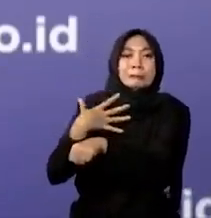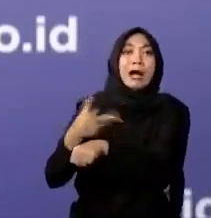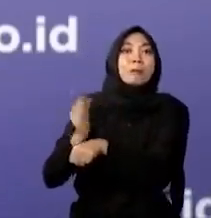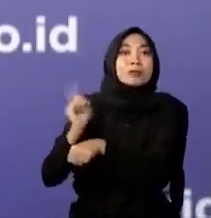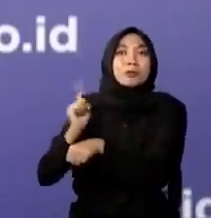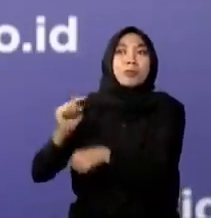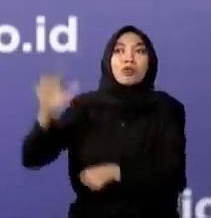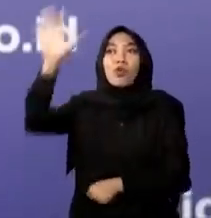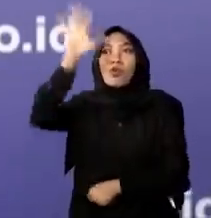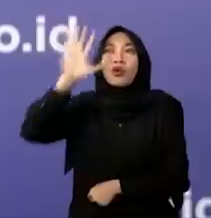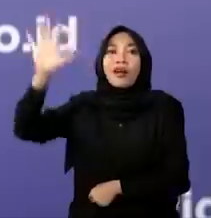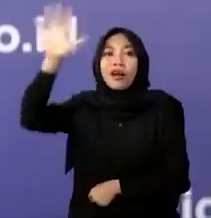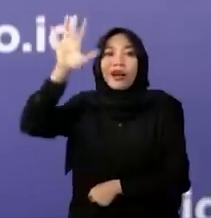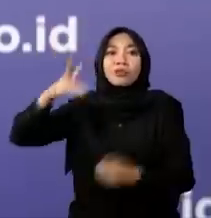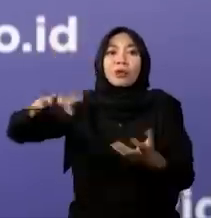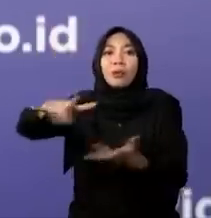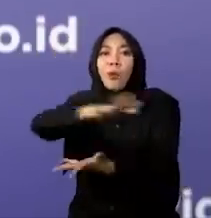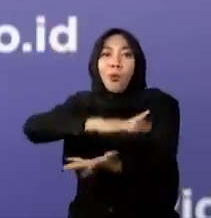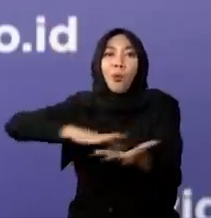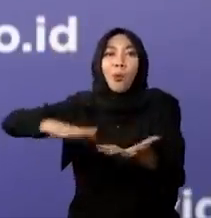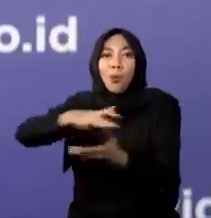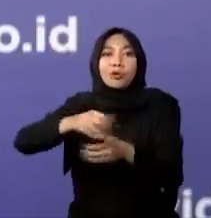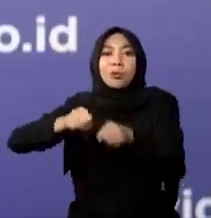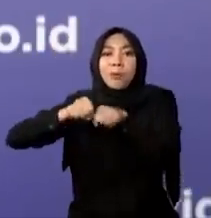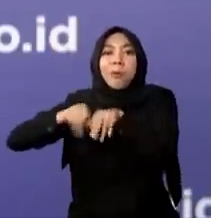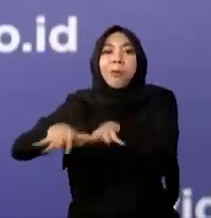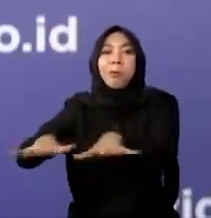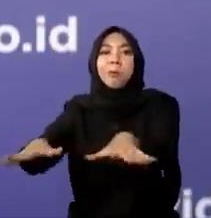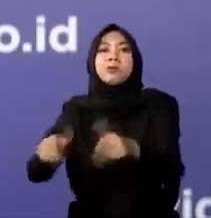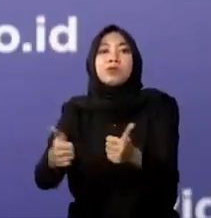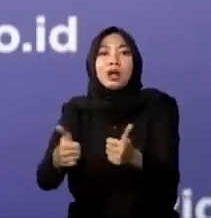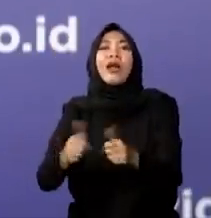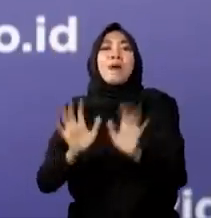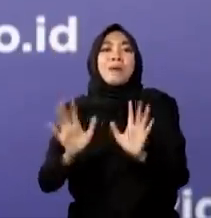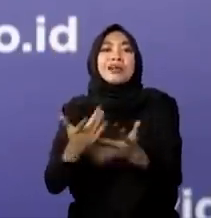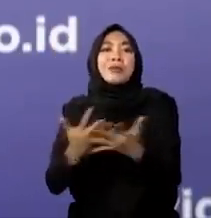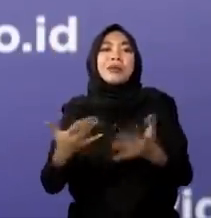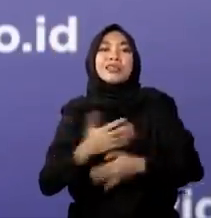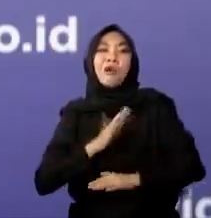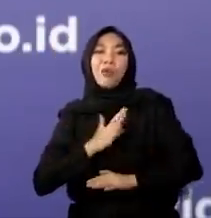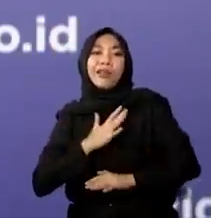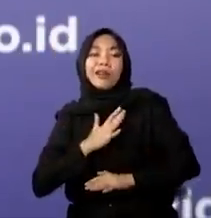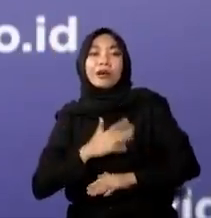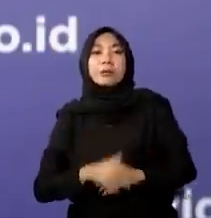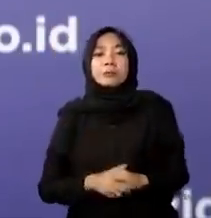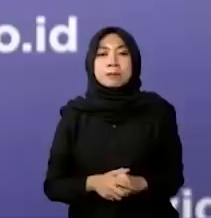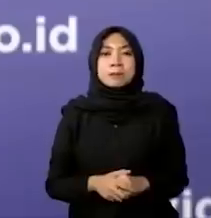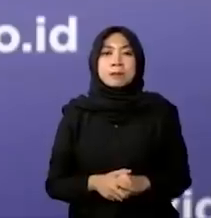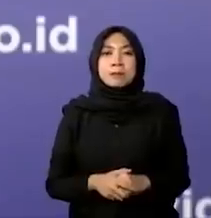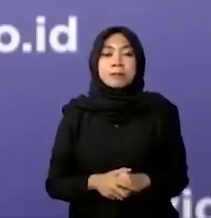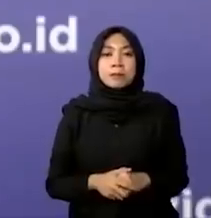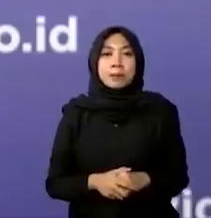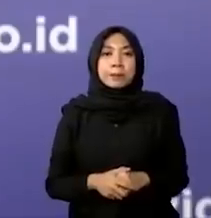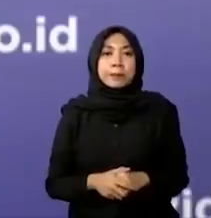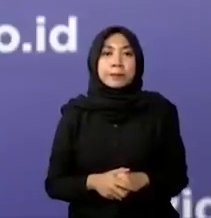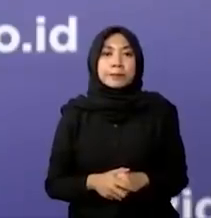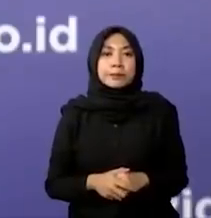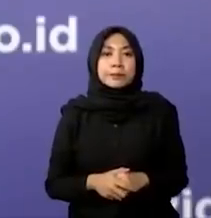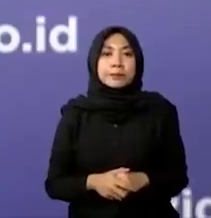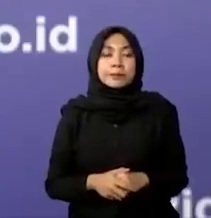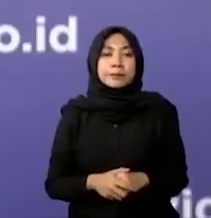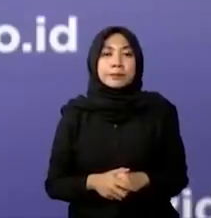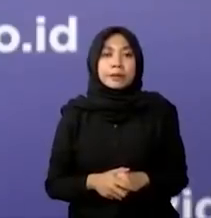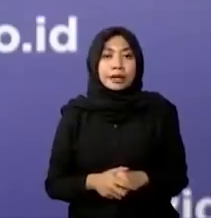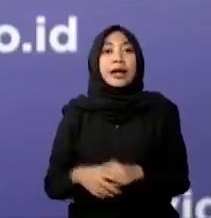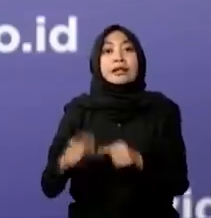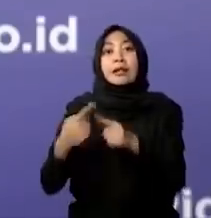terjadi disebarkan melalui udara saudara-saudara dari beberapa kali kau mencoba berkomunikasi